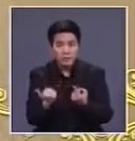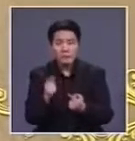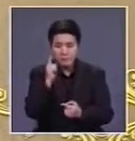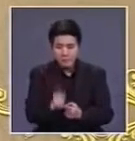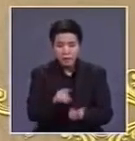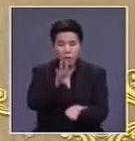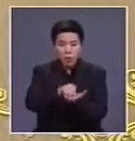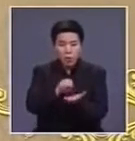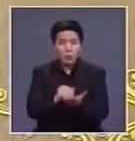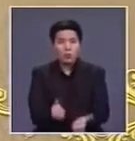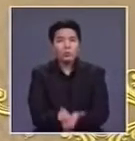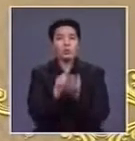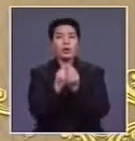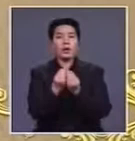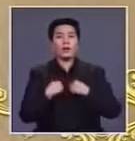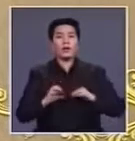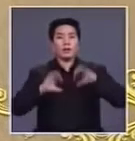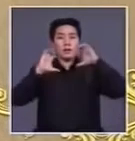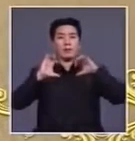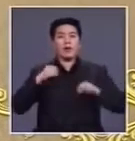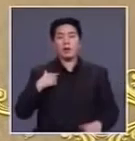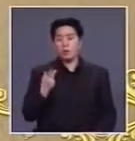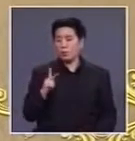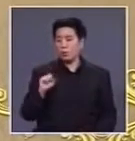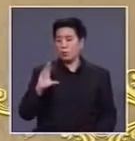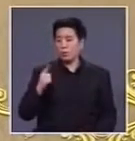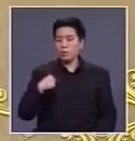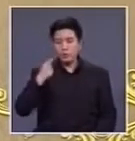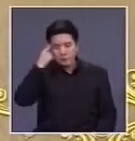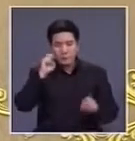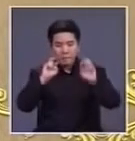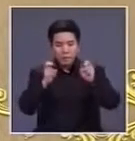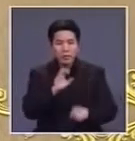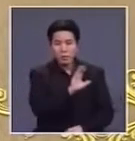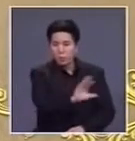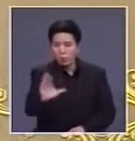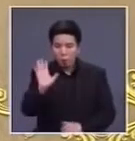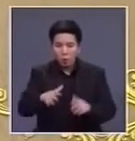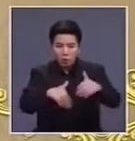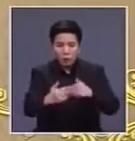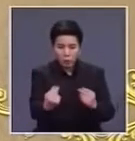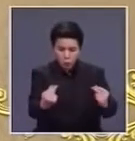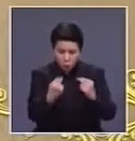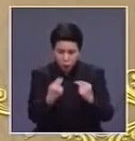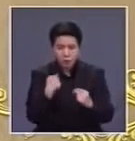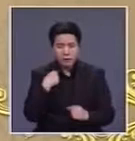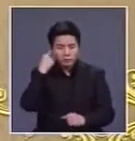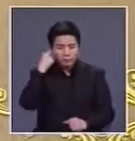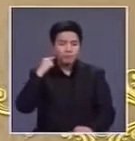ข้อมูลที่สะท้อนให้รัฐบาลและคสช.ได้เห็นว่าประเด็นที่พี่น้องประชาชนได้เฝ้าติดตามชมและรับฟังรายการ